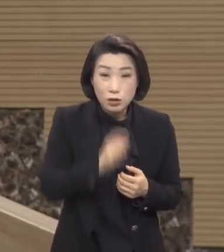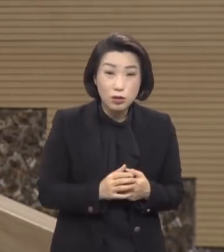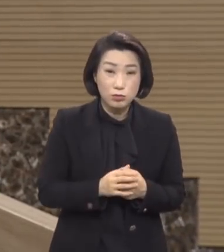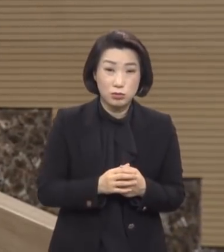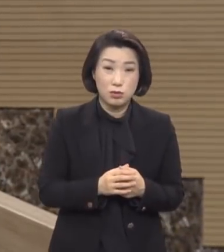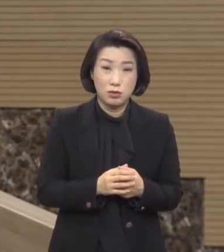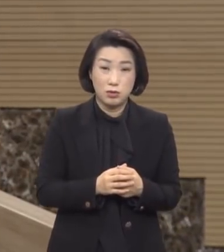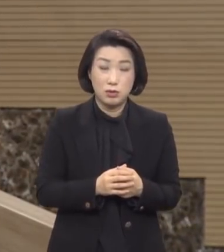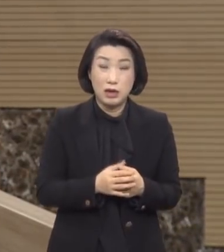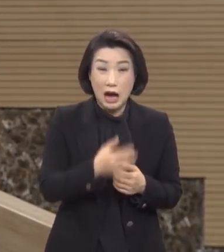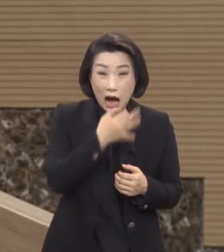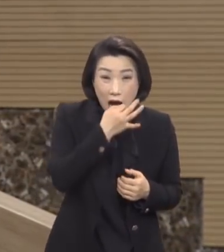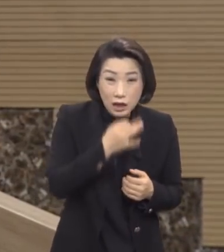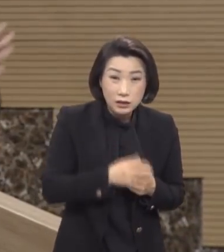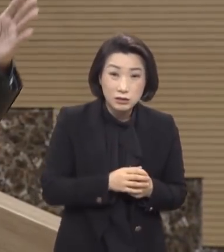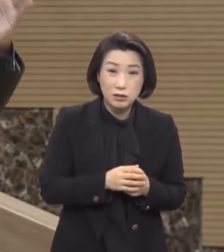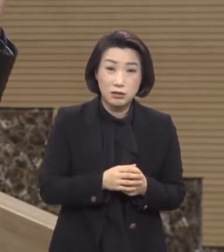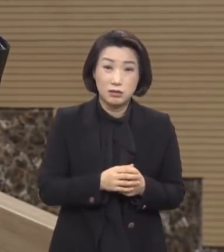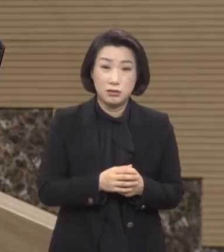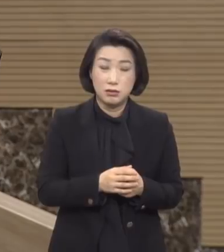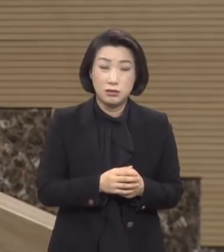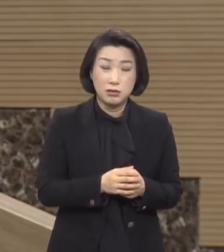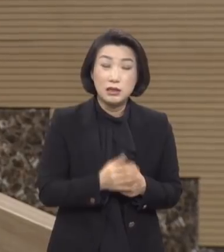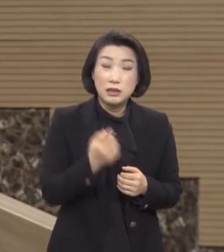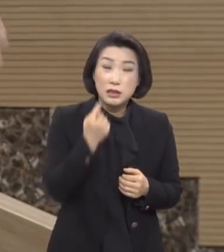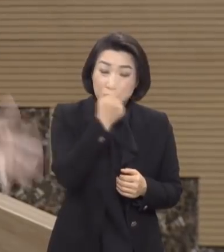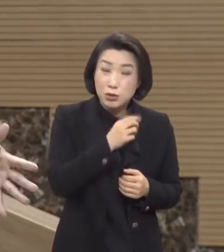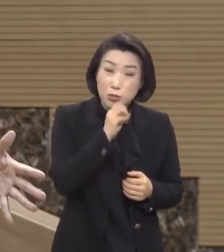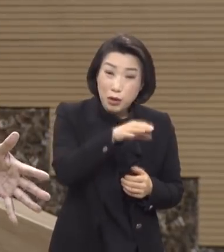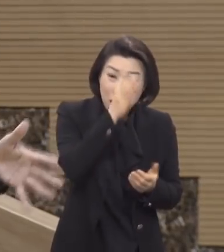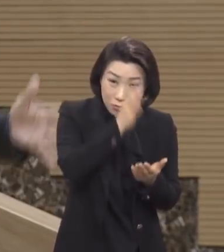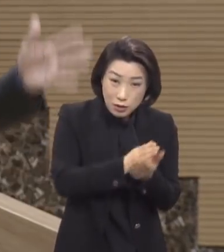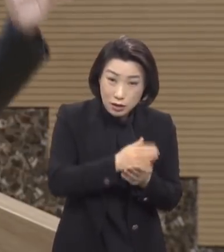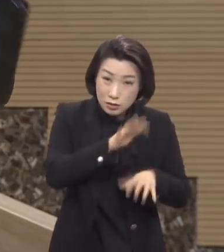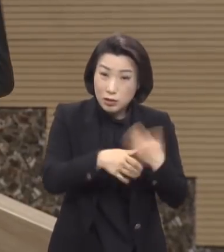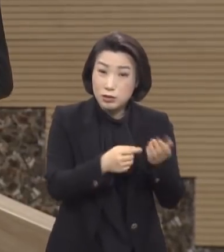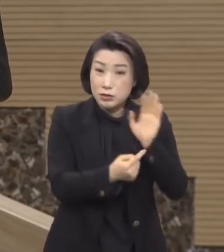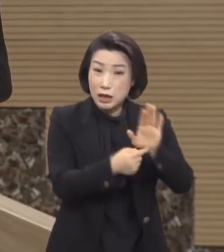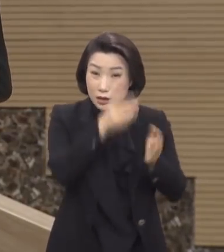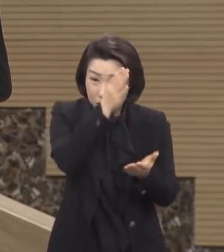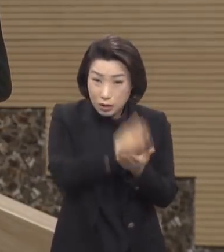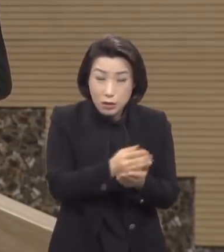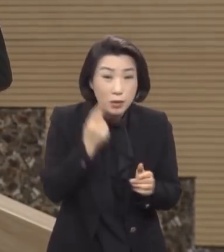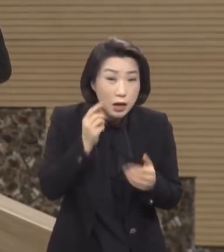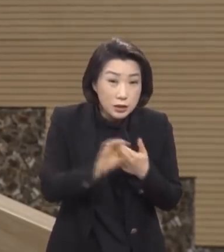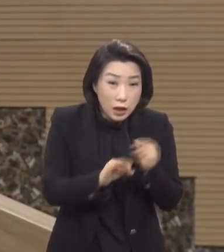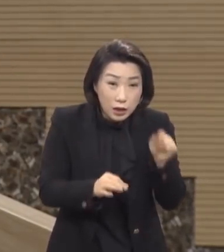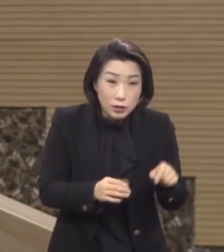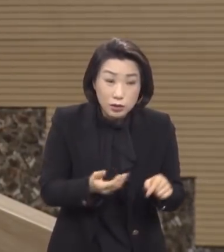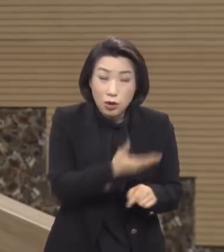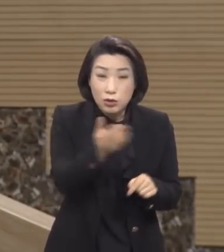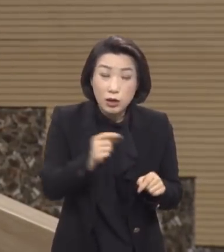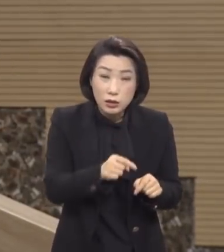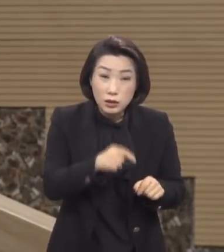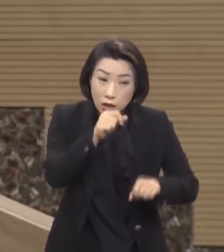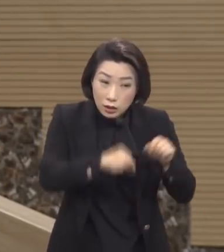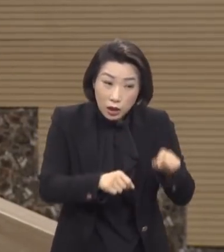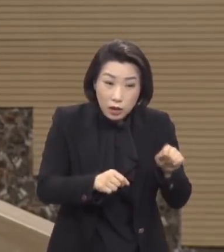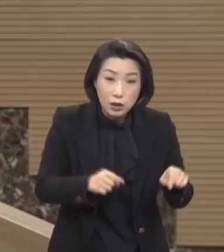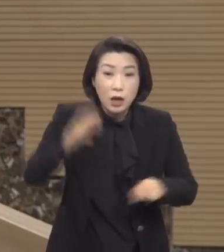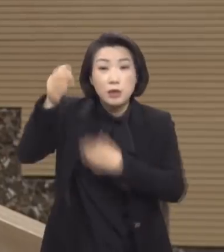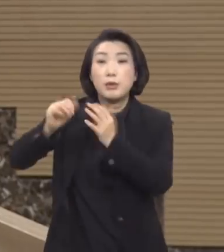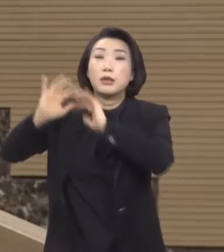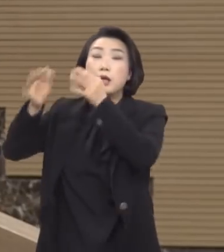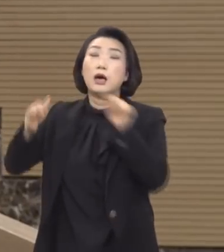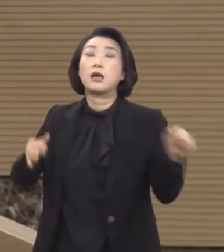것, 탐하는 것, 입 밖에도 내지 마라. 만약에 이것을 하는 것들은